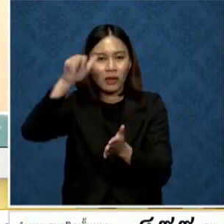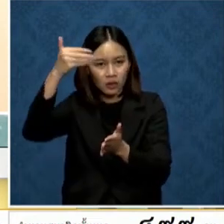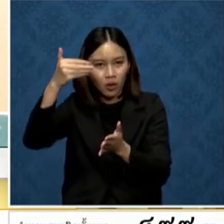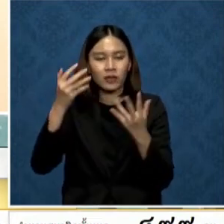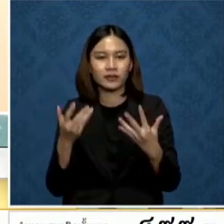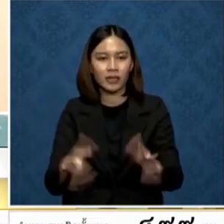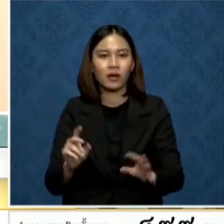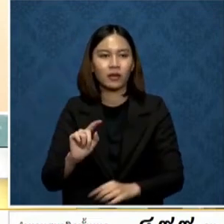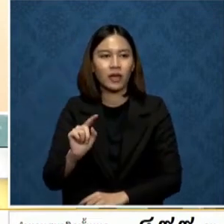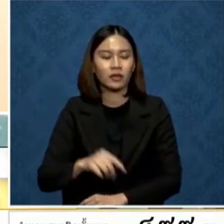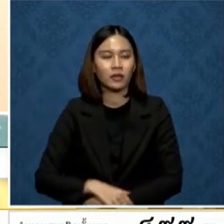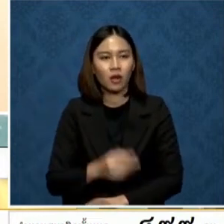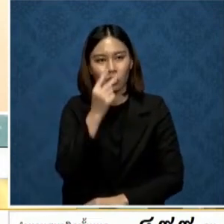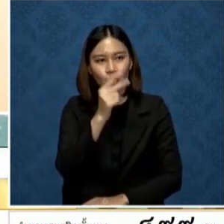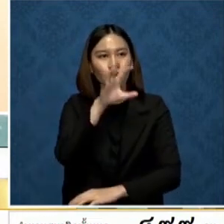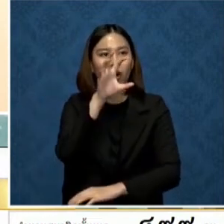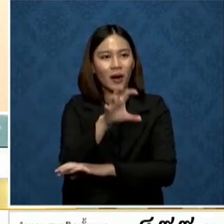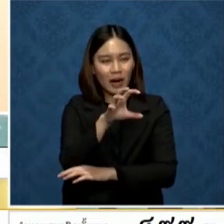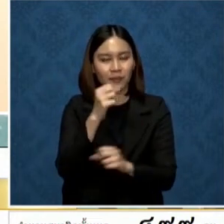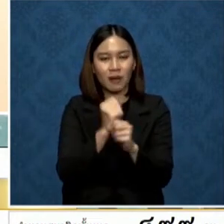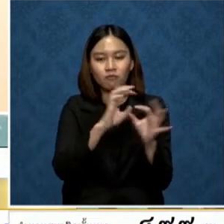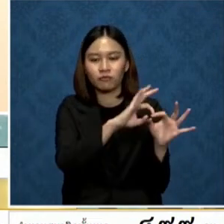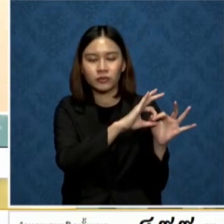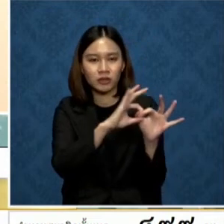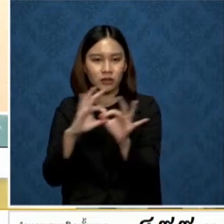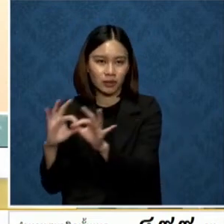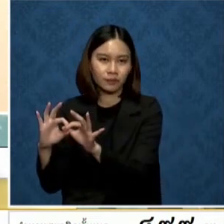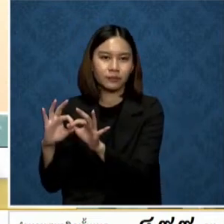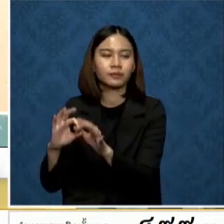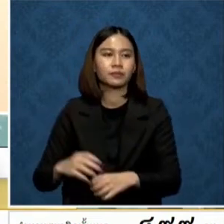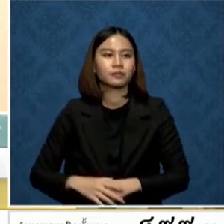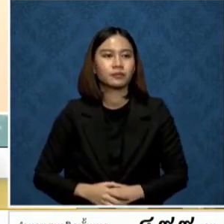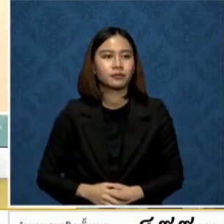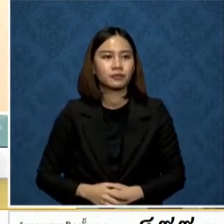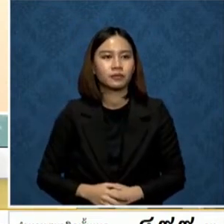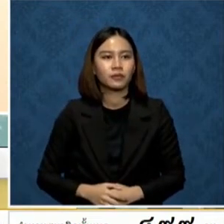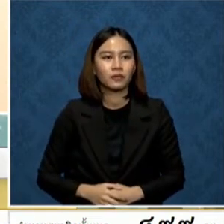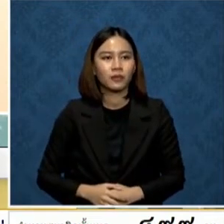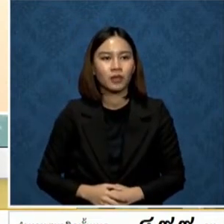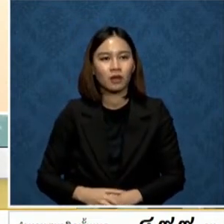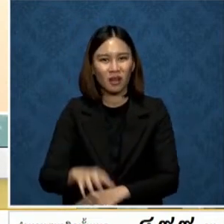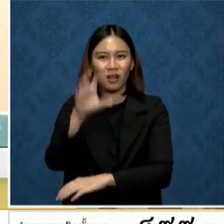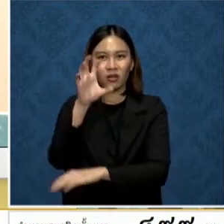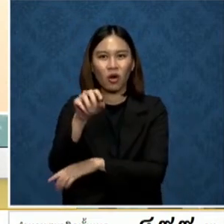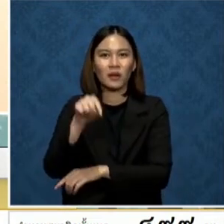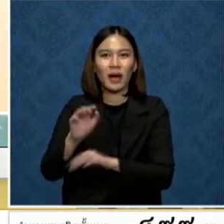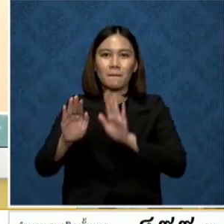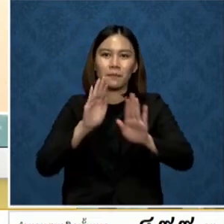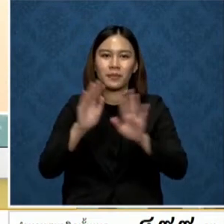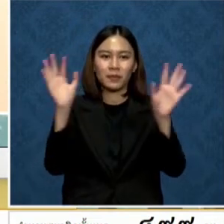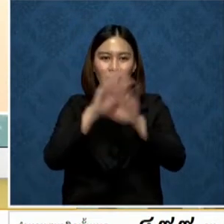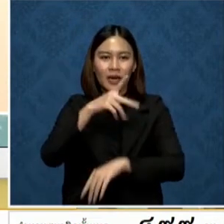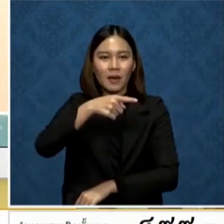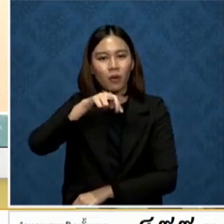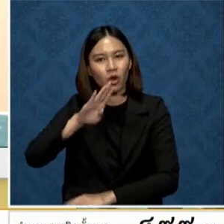ก็เอาข้อบังคับนี่ค่อยไปล้อตามกันมาเพราะไอ้นี่นี้ข้อบังคับมันมันเปรียบถึงเปรียบเสมือน